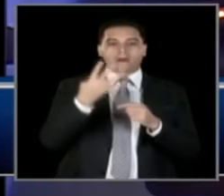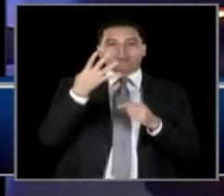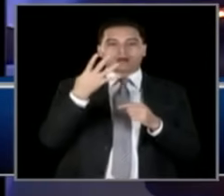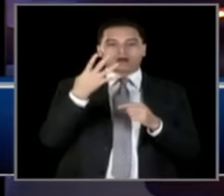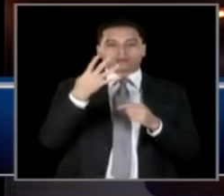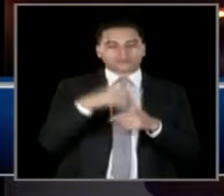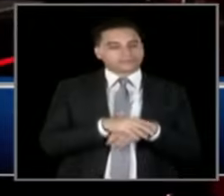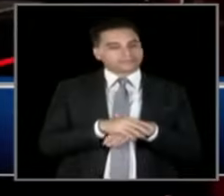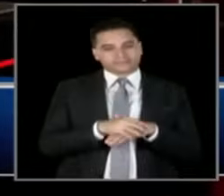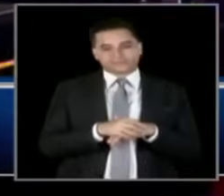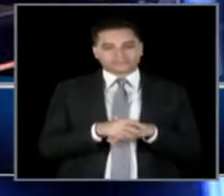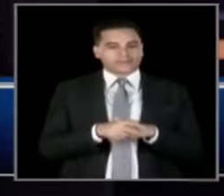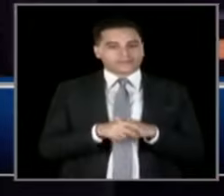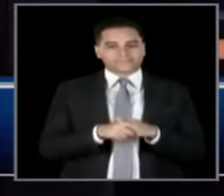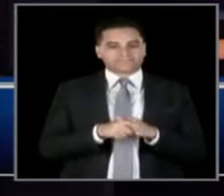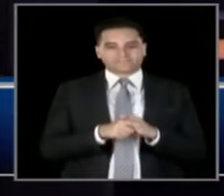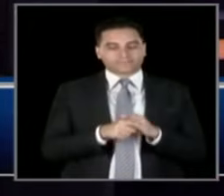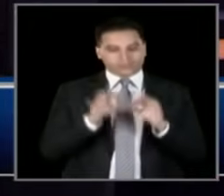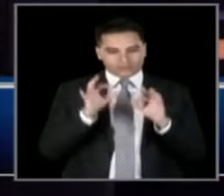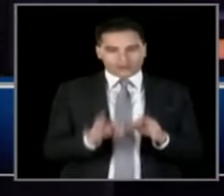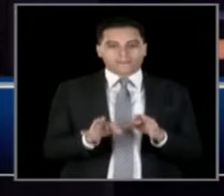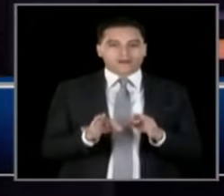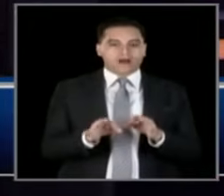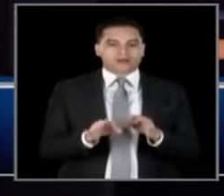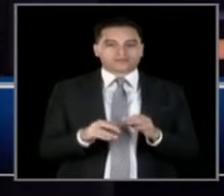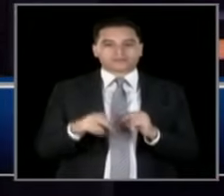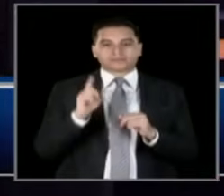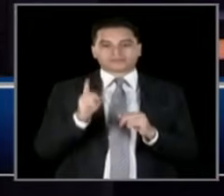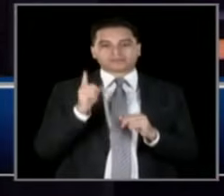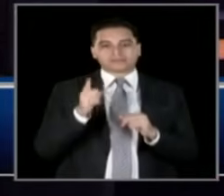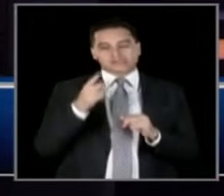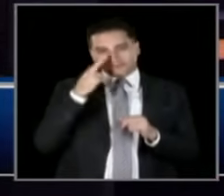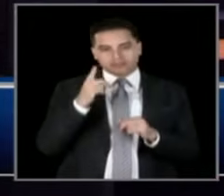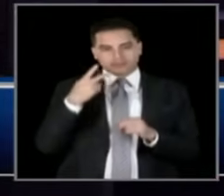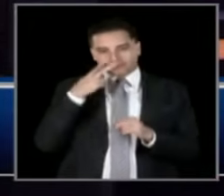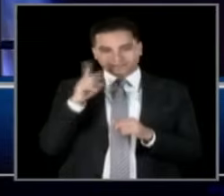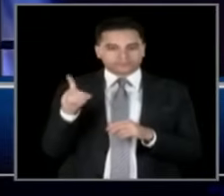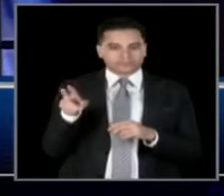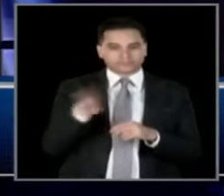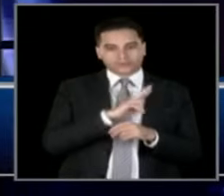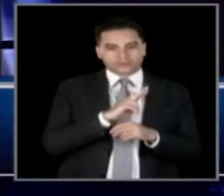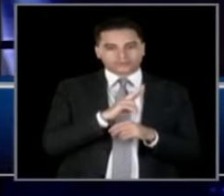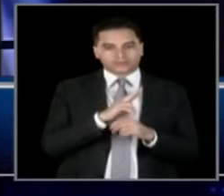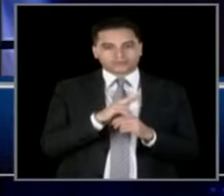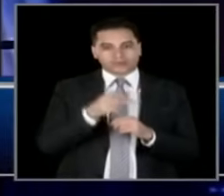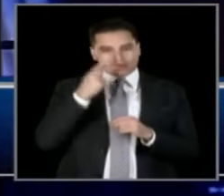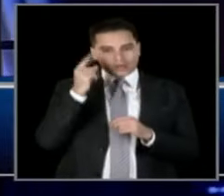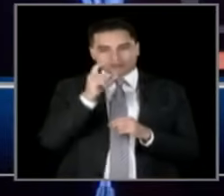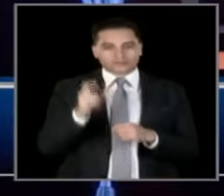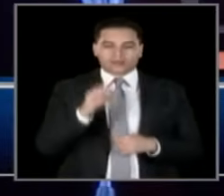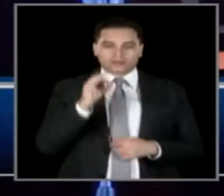خاطئة. طبعاً هدية. مين اللي هياخد الهدية دي؟ فضل يا ياسمين. إيطاليا.